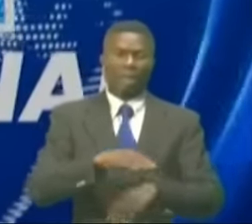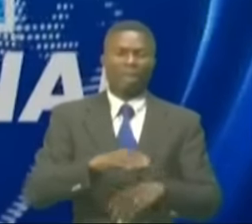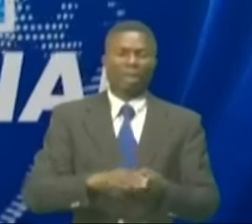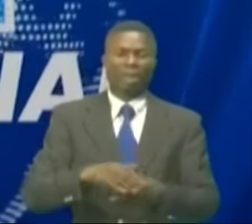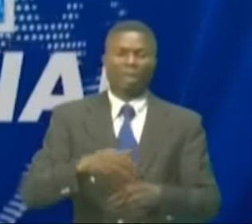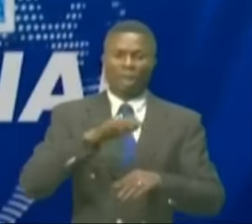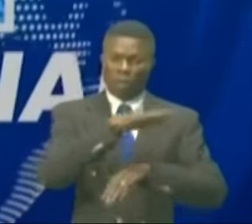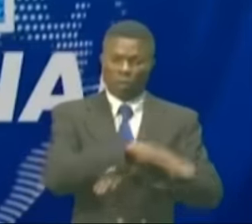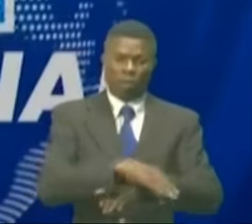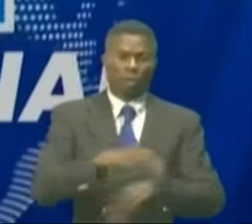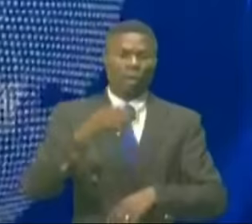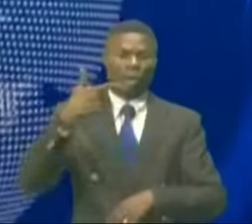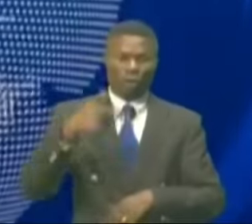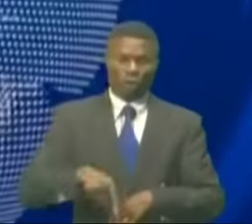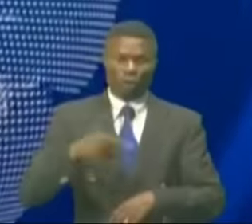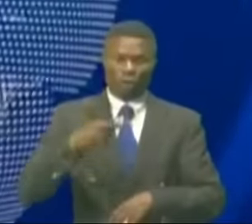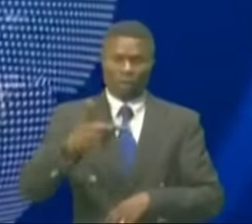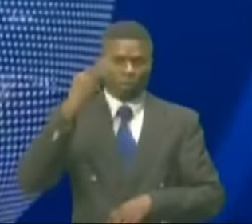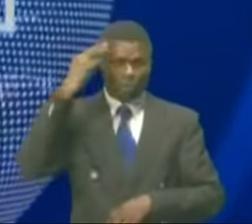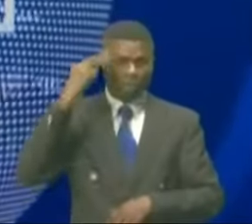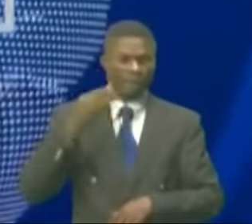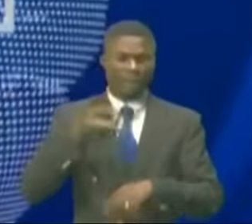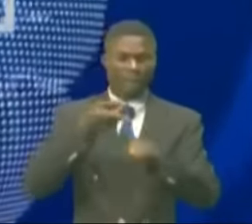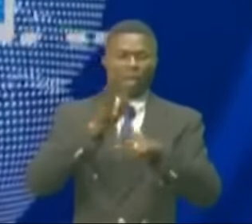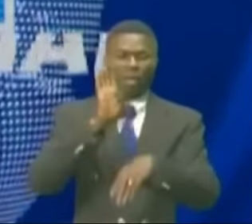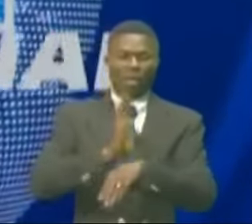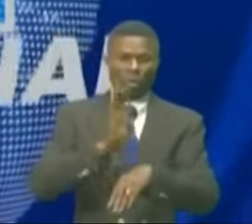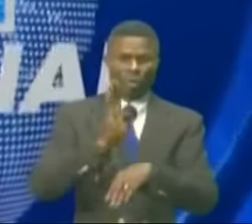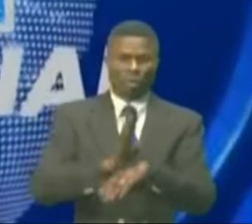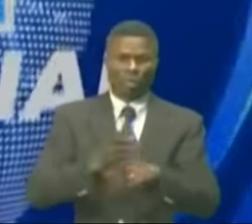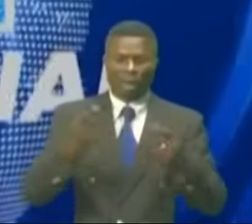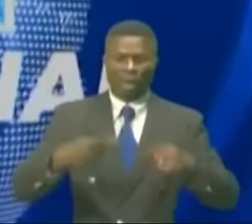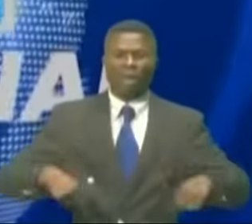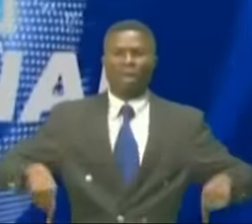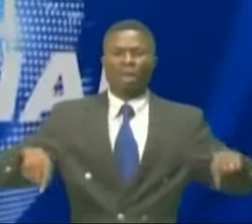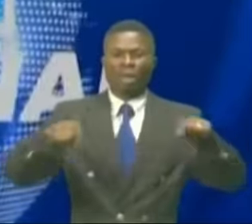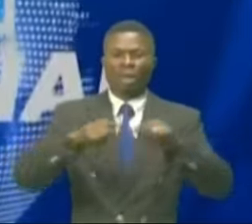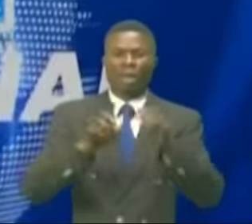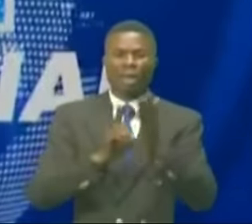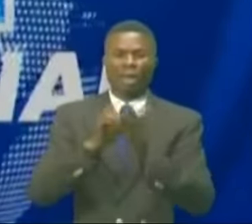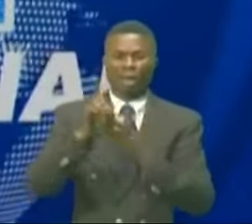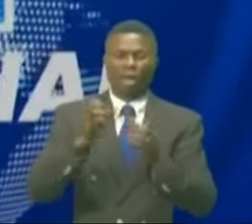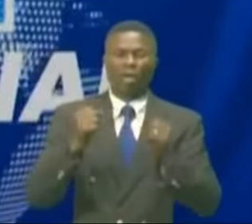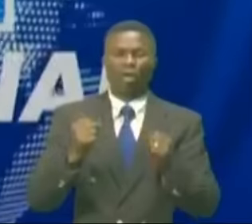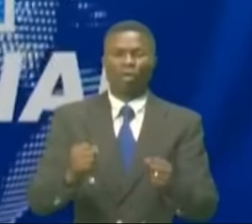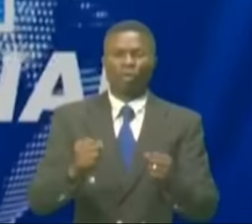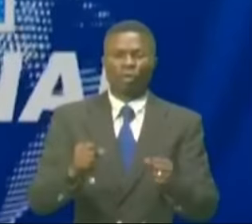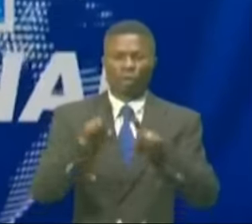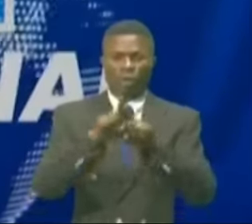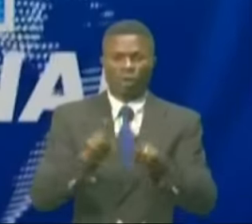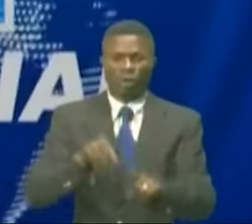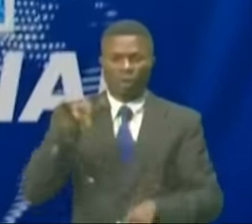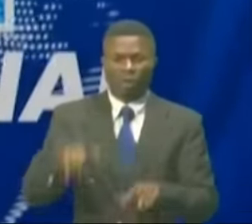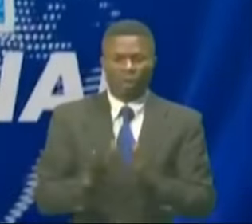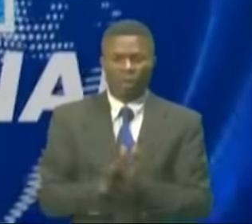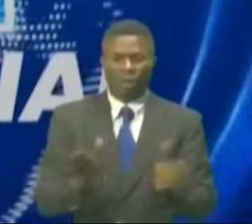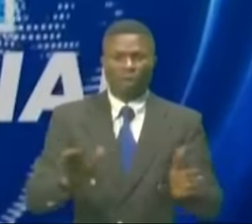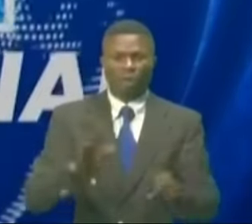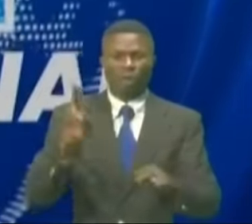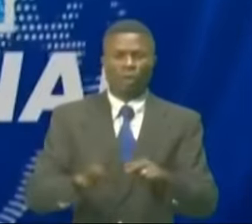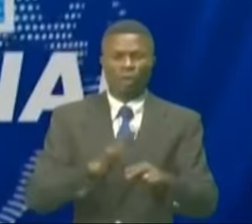mardi 4 juin la ministre brazzavilloise de l'Environnement, du Développement durable et secrétaire